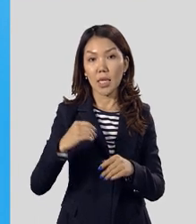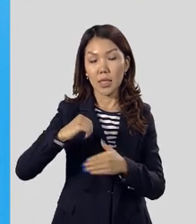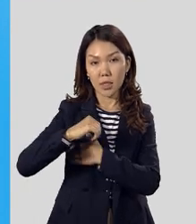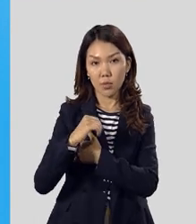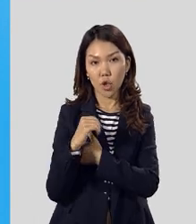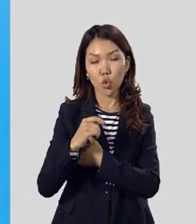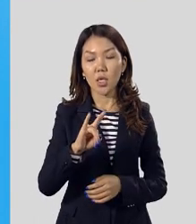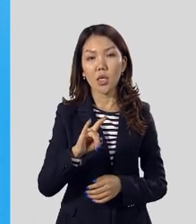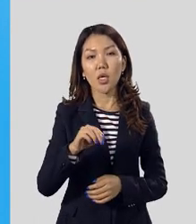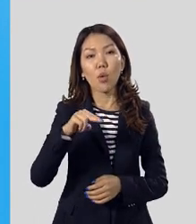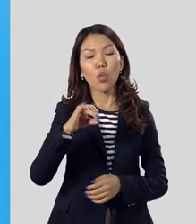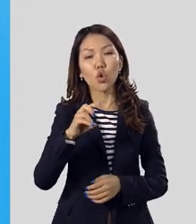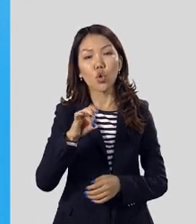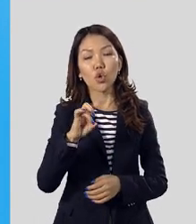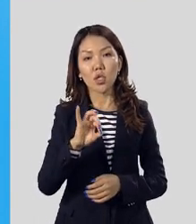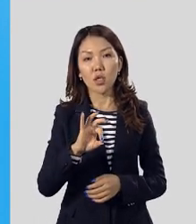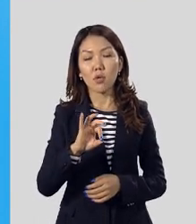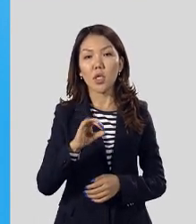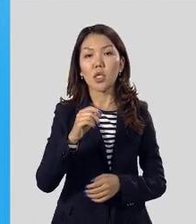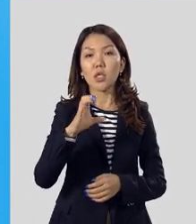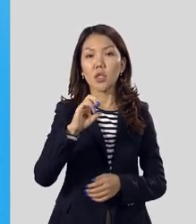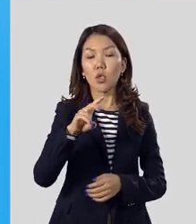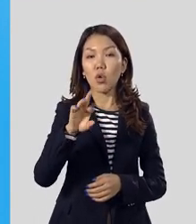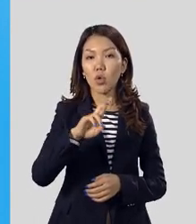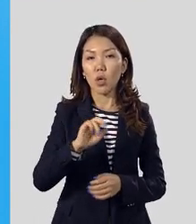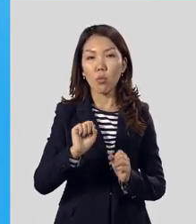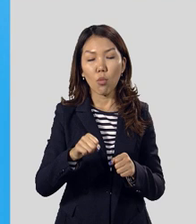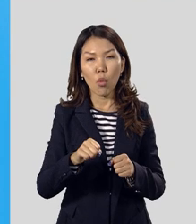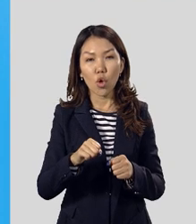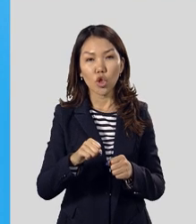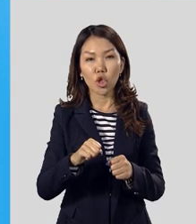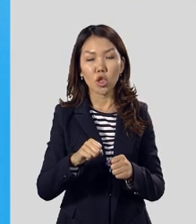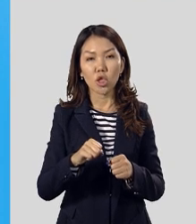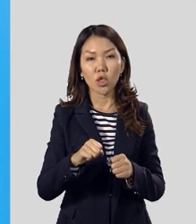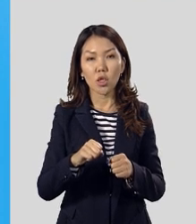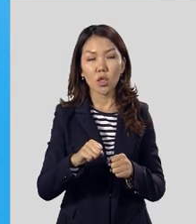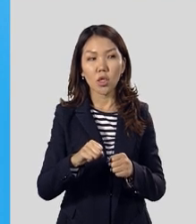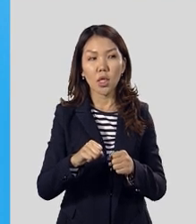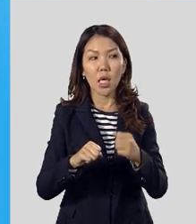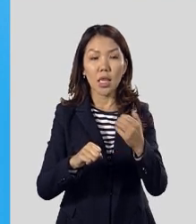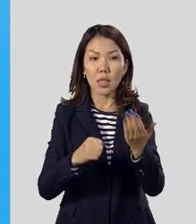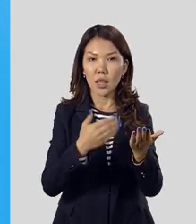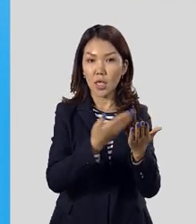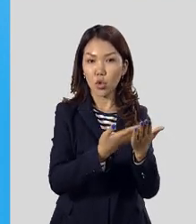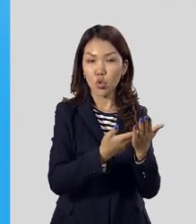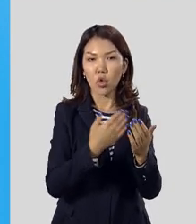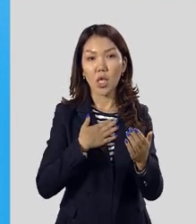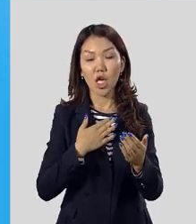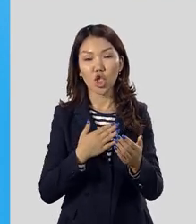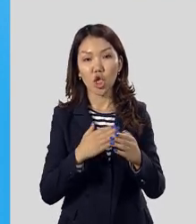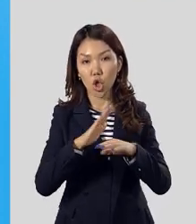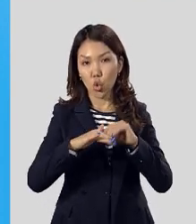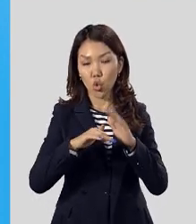себя здоровым. Можно под лупой рассмотреть тыльную сторону нашей кисти. Мы